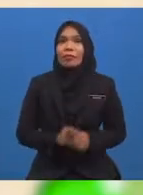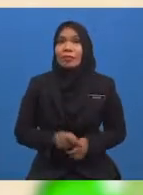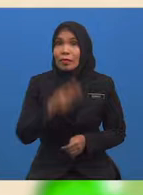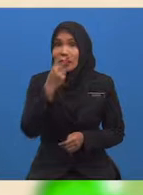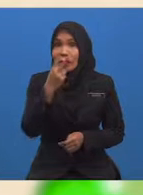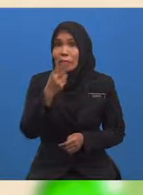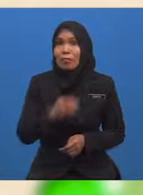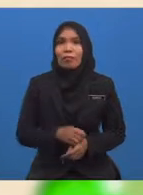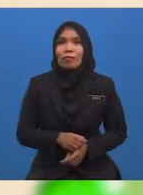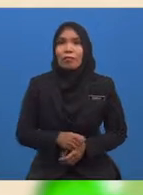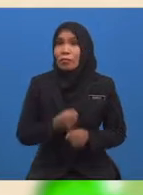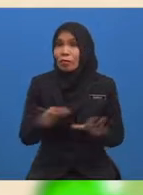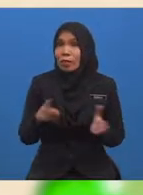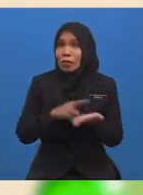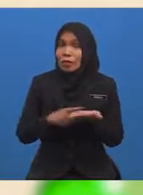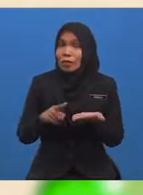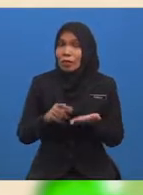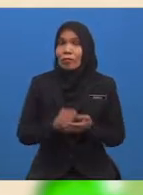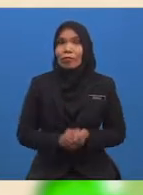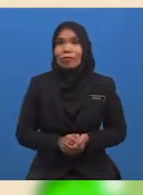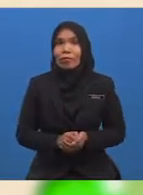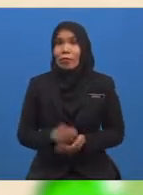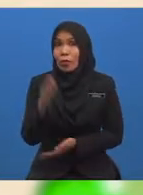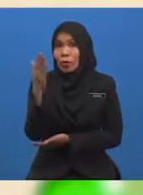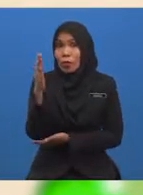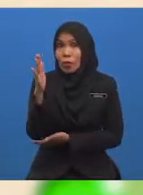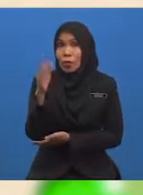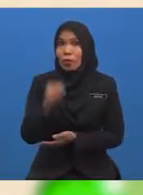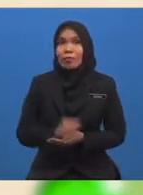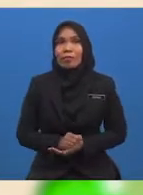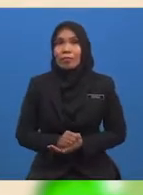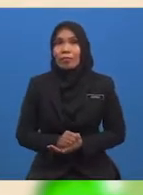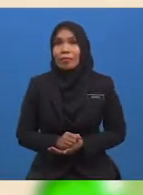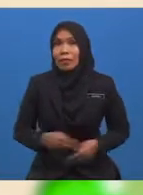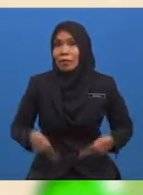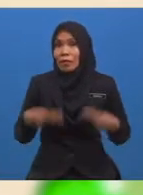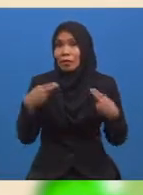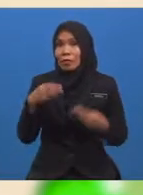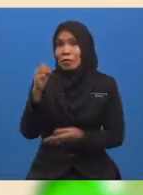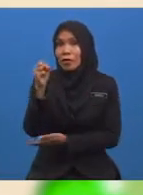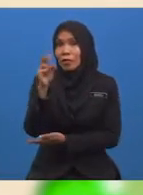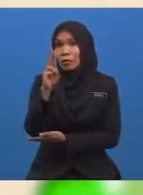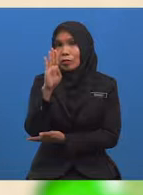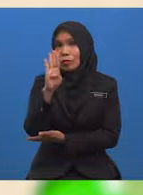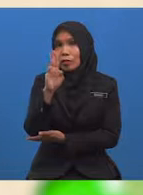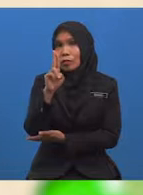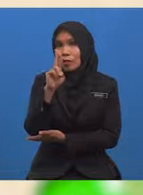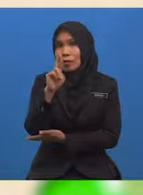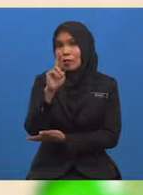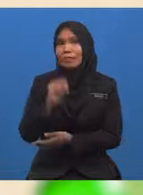seminggu menunjukkan tumbuhan tersebut kelihatan hidup subur. Seterusnya pasu